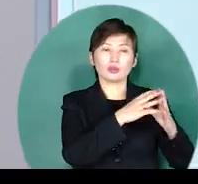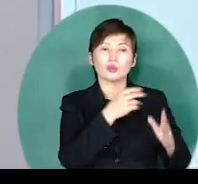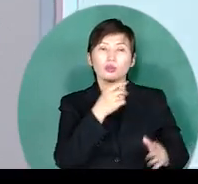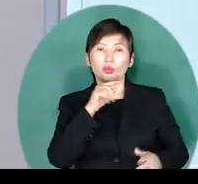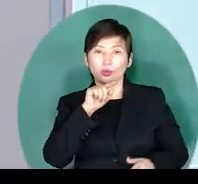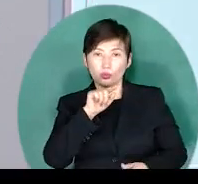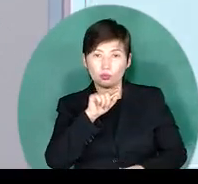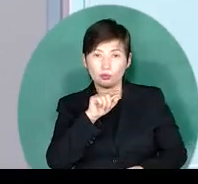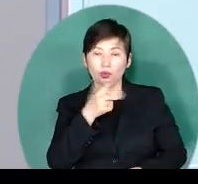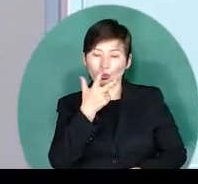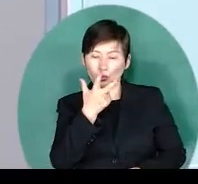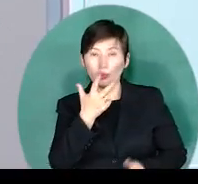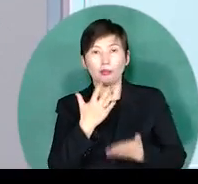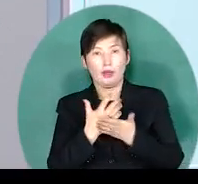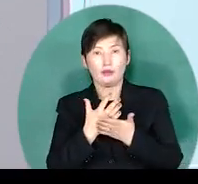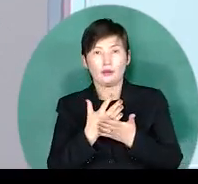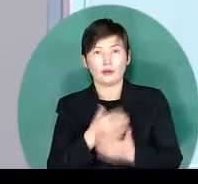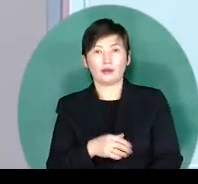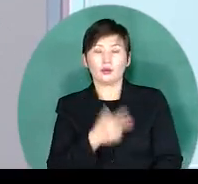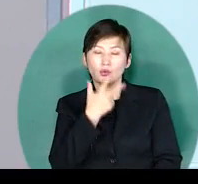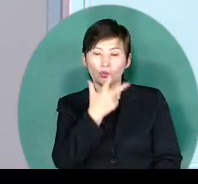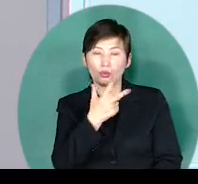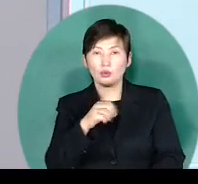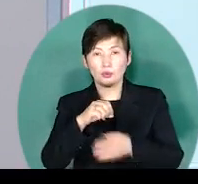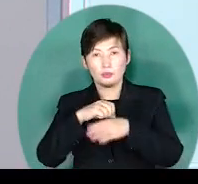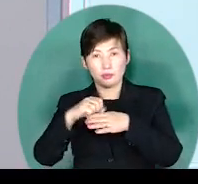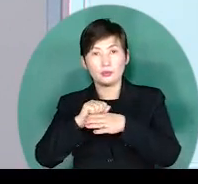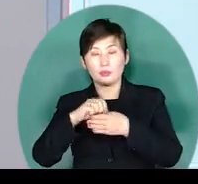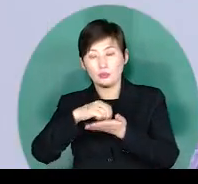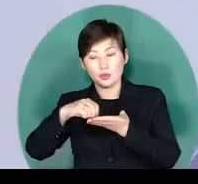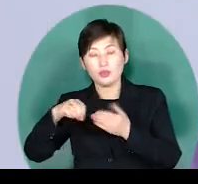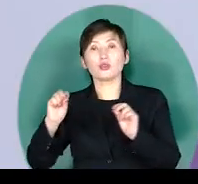удаа бичих вэ? 10-ыг 3 удаа.